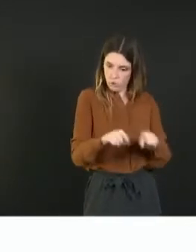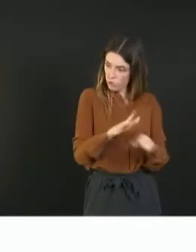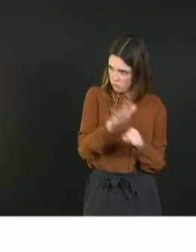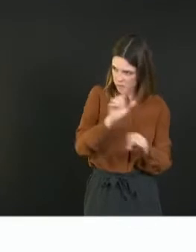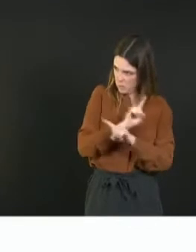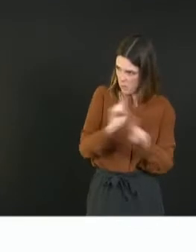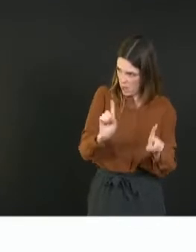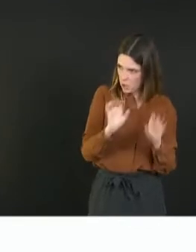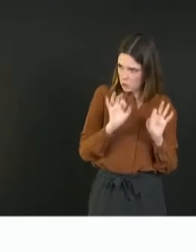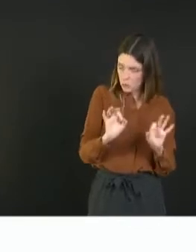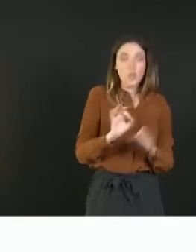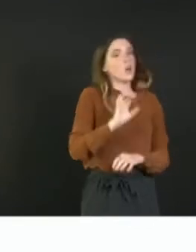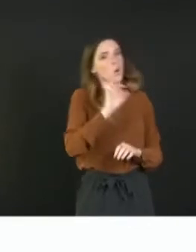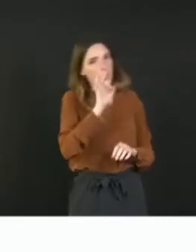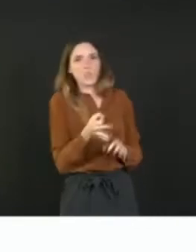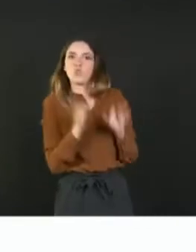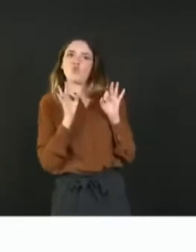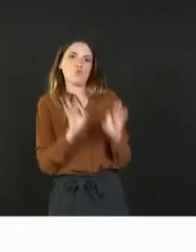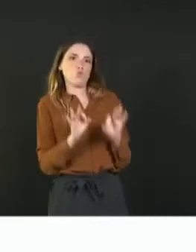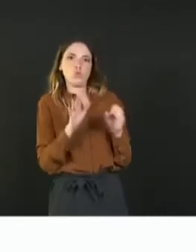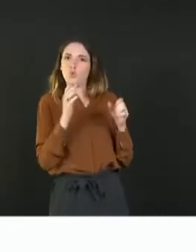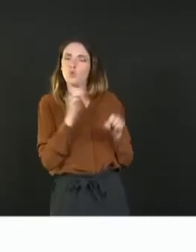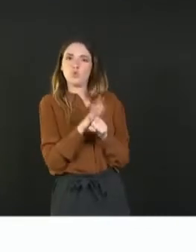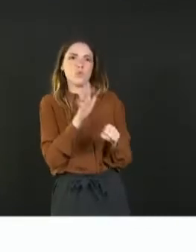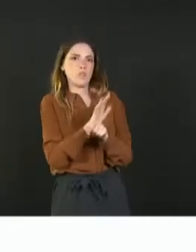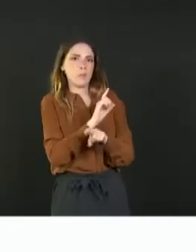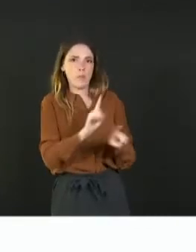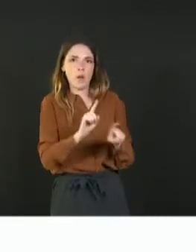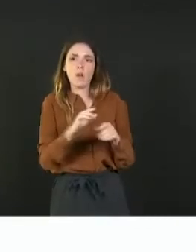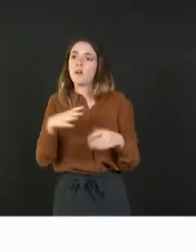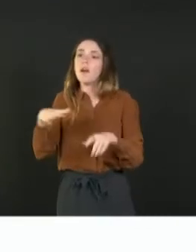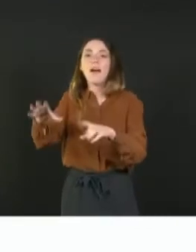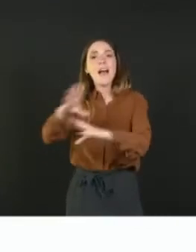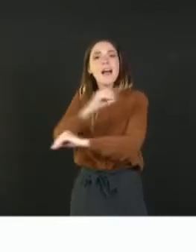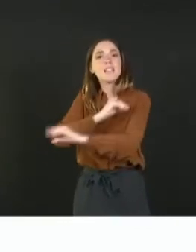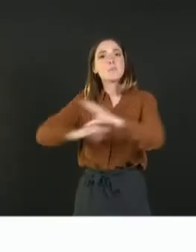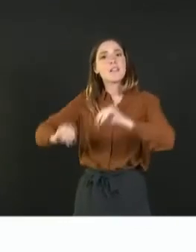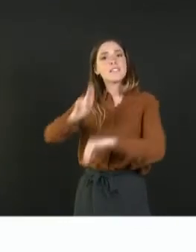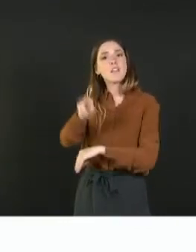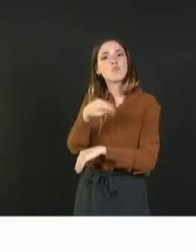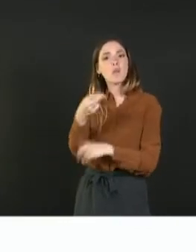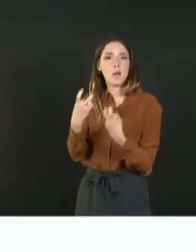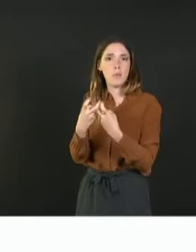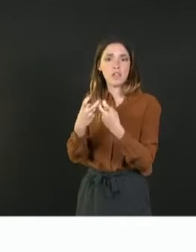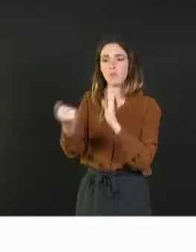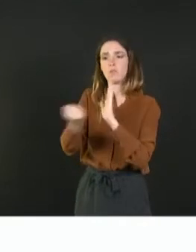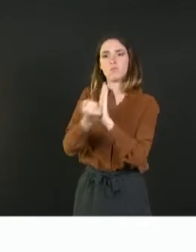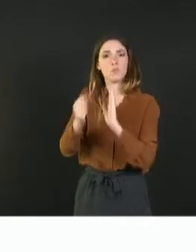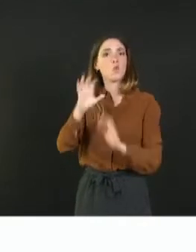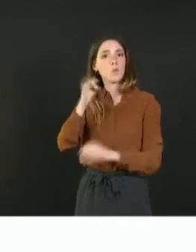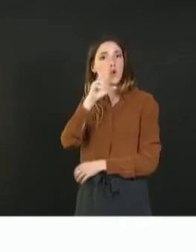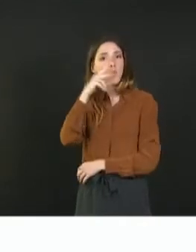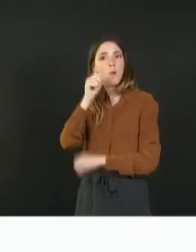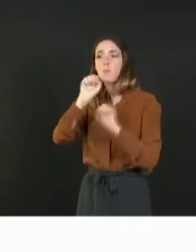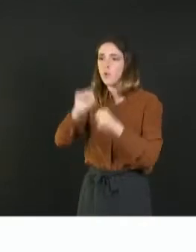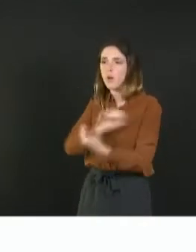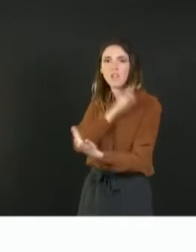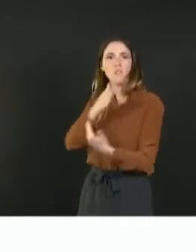documents d'urbanisme. Exactement, un espace naturel, l'humain peut aller dedans, en fait. On va le respecter, on ne va pas aller urbaniser, on ne va pas